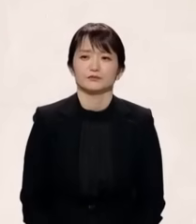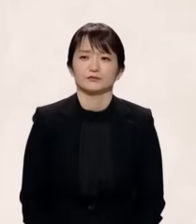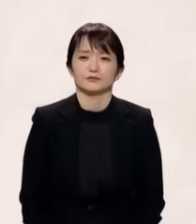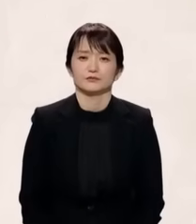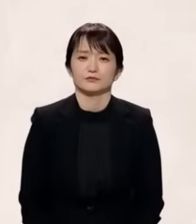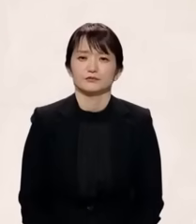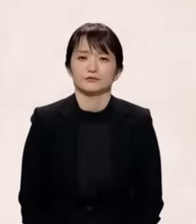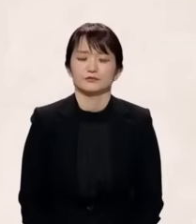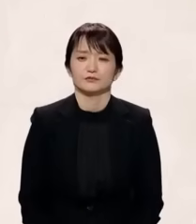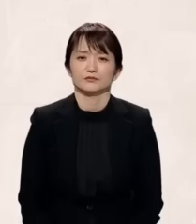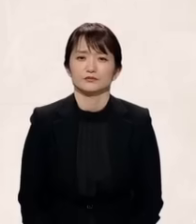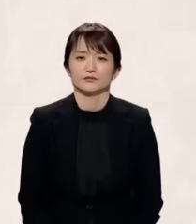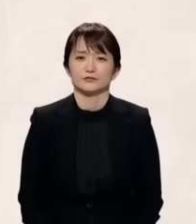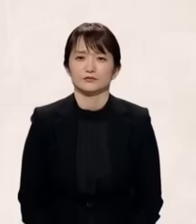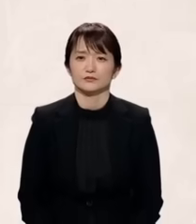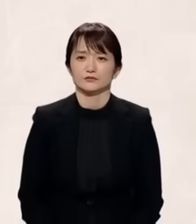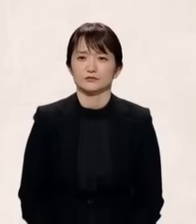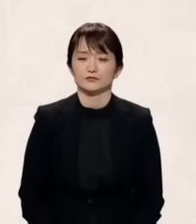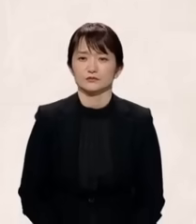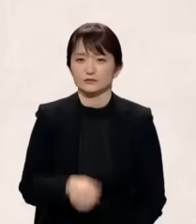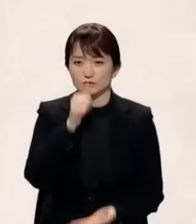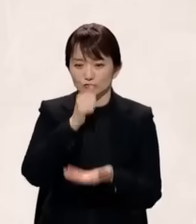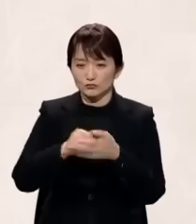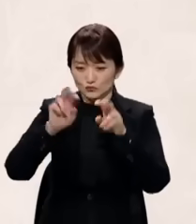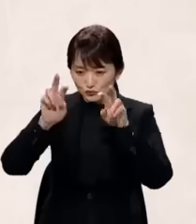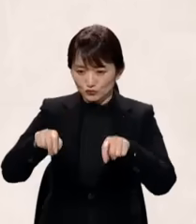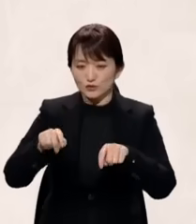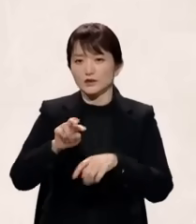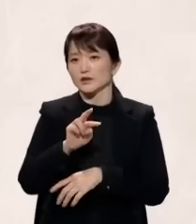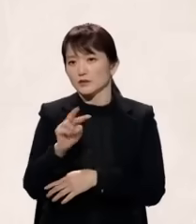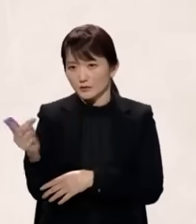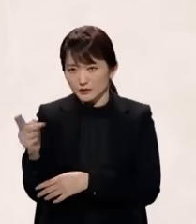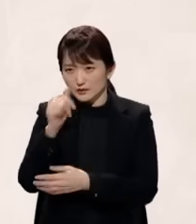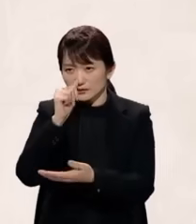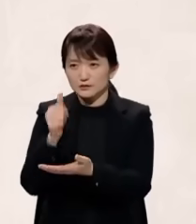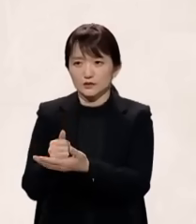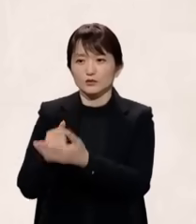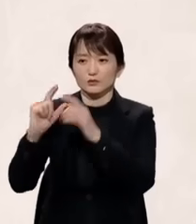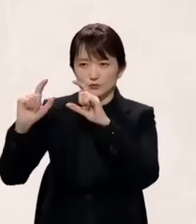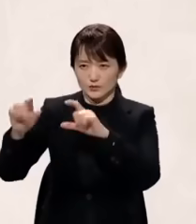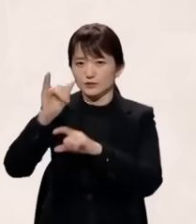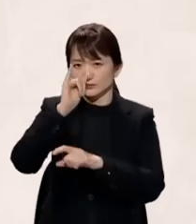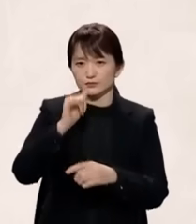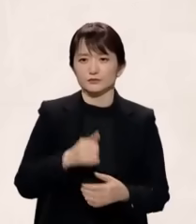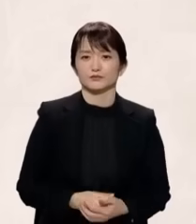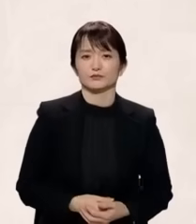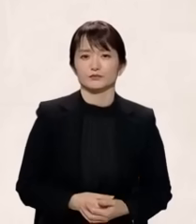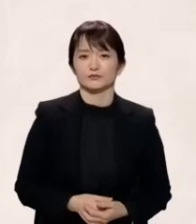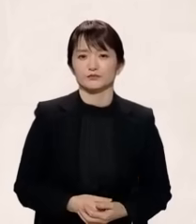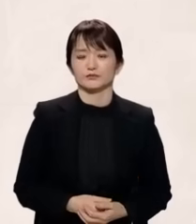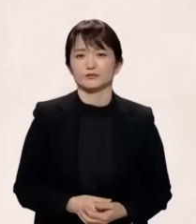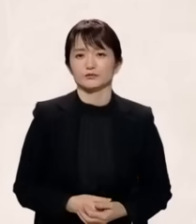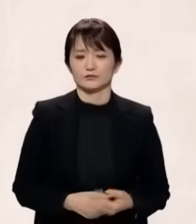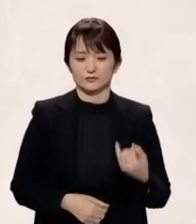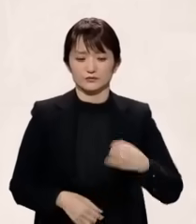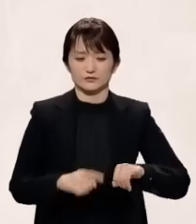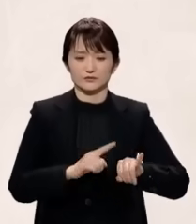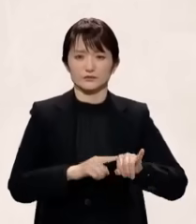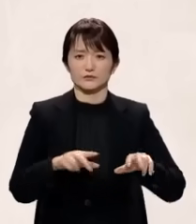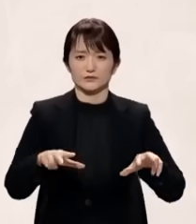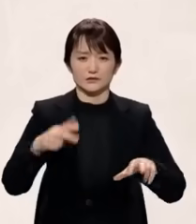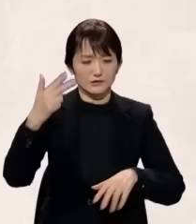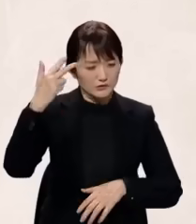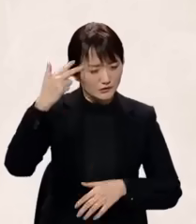그러면 저는 바뀔 가능성은 충분히 있다고 생각이 듭니다 지금 자마 저 지로도 나가고 있지만이 아이 상태가 지금